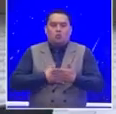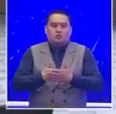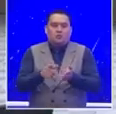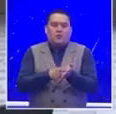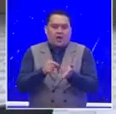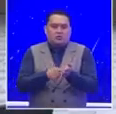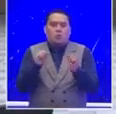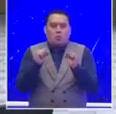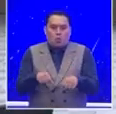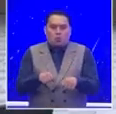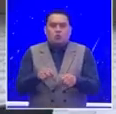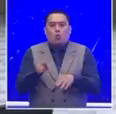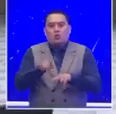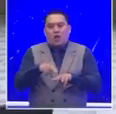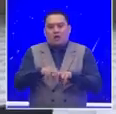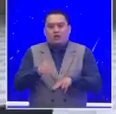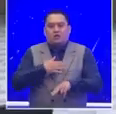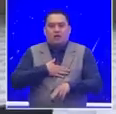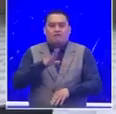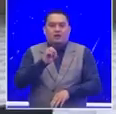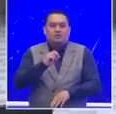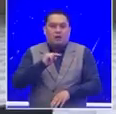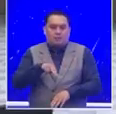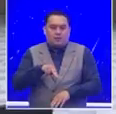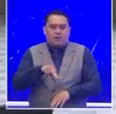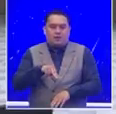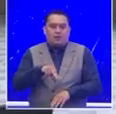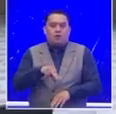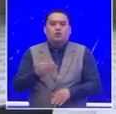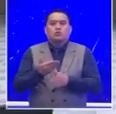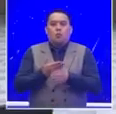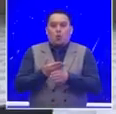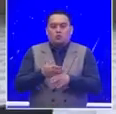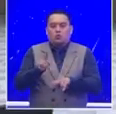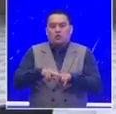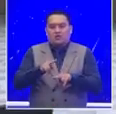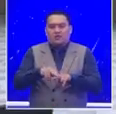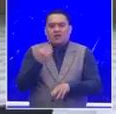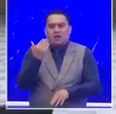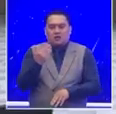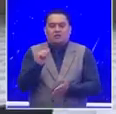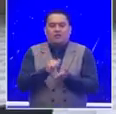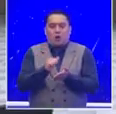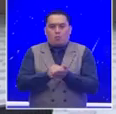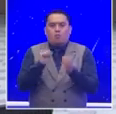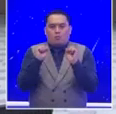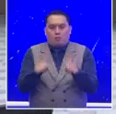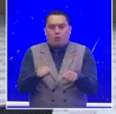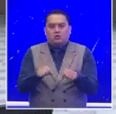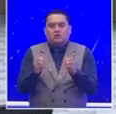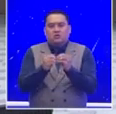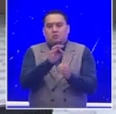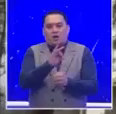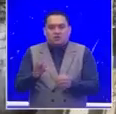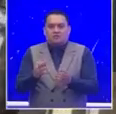пенсии, могут скидывать свои удостоверения нам на WhatsApp. И, получается, мы с помощью этих удостоверяющих документов можем по